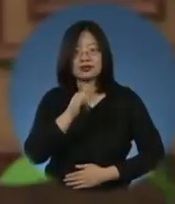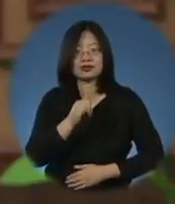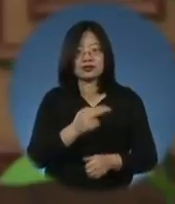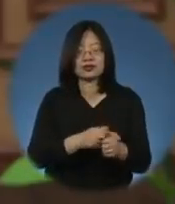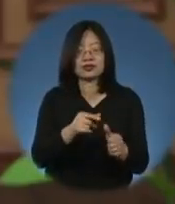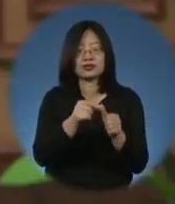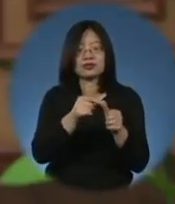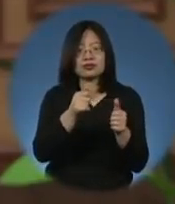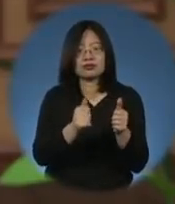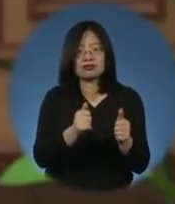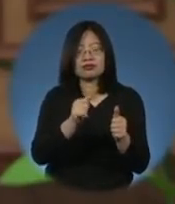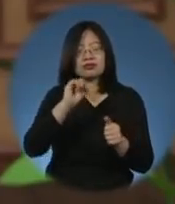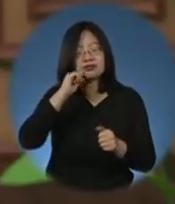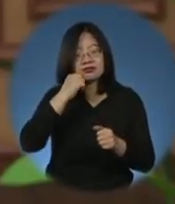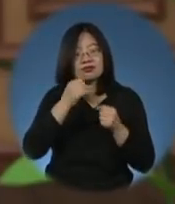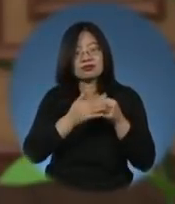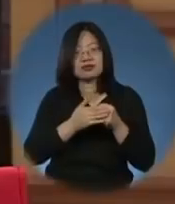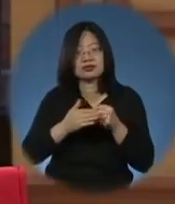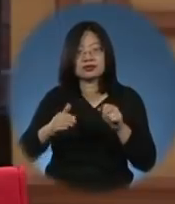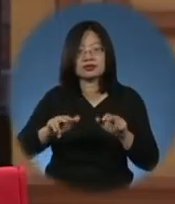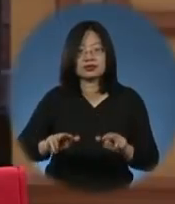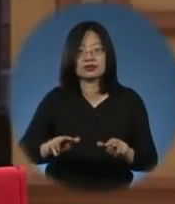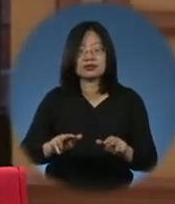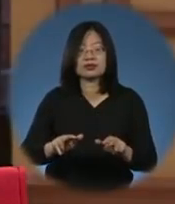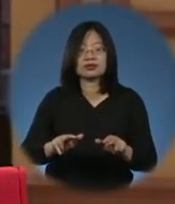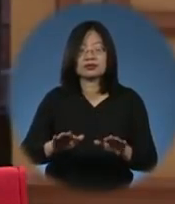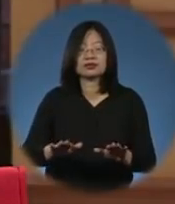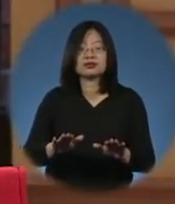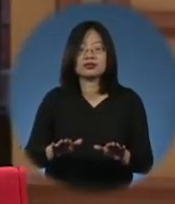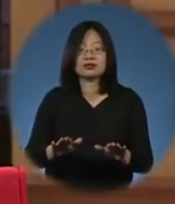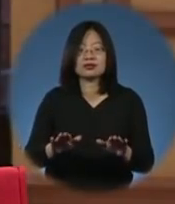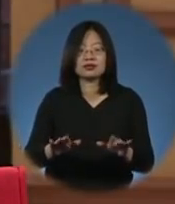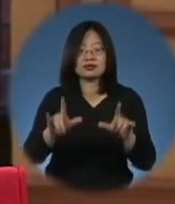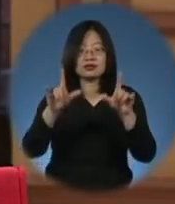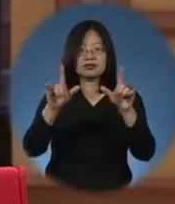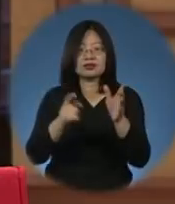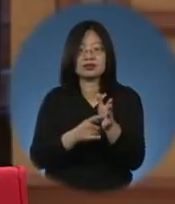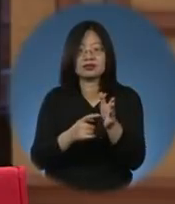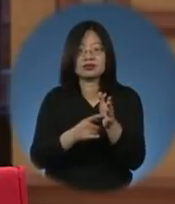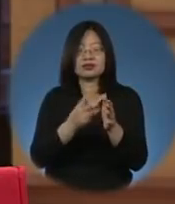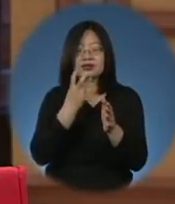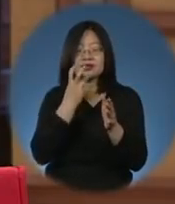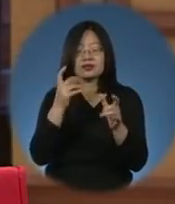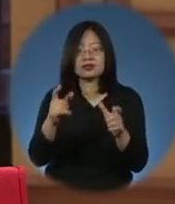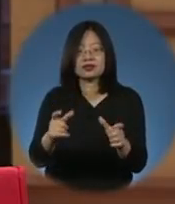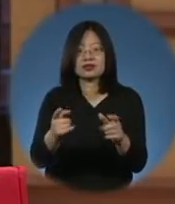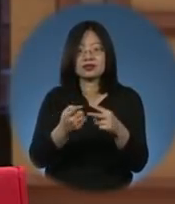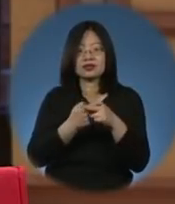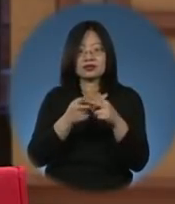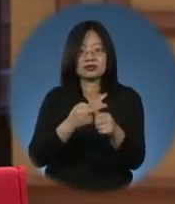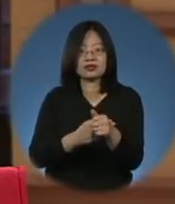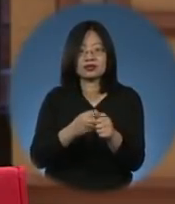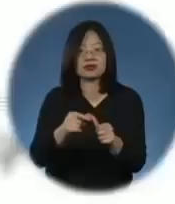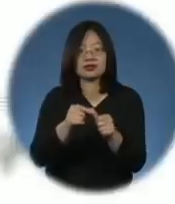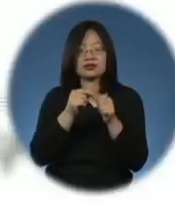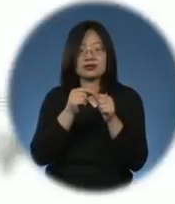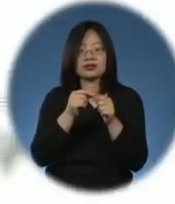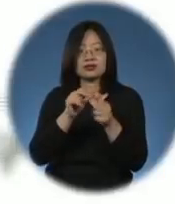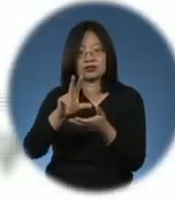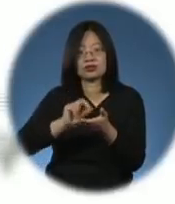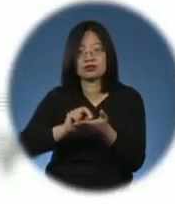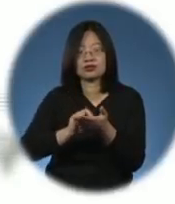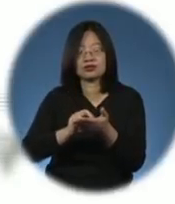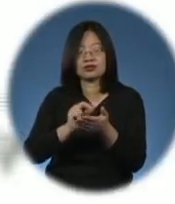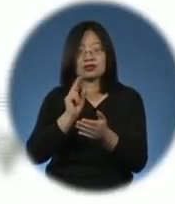교원 임용고시가 얼마나 어렵습니까? 그렇죠. 지금 임용 이번에 올해 당장 서울시의 초등교사의 임용 대란이